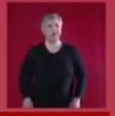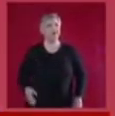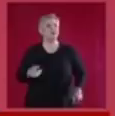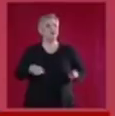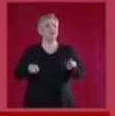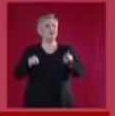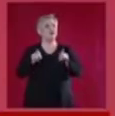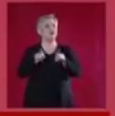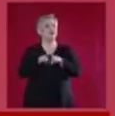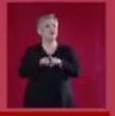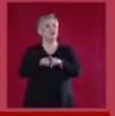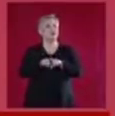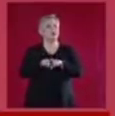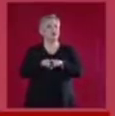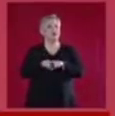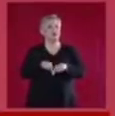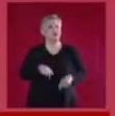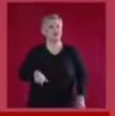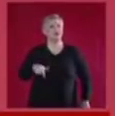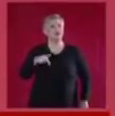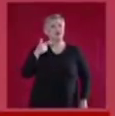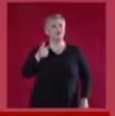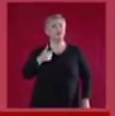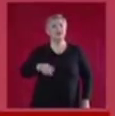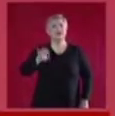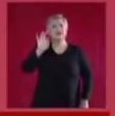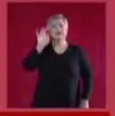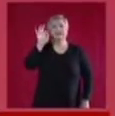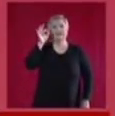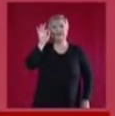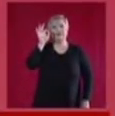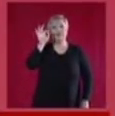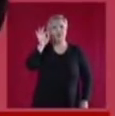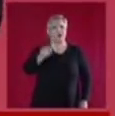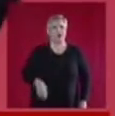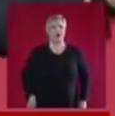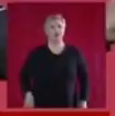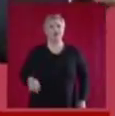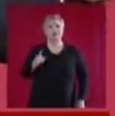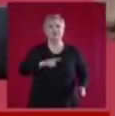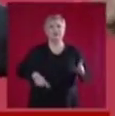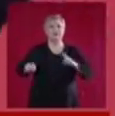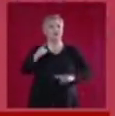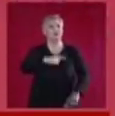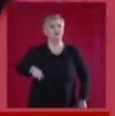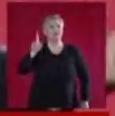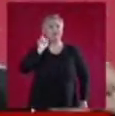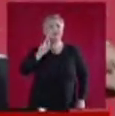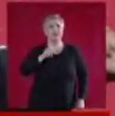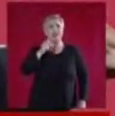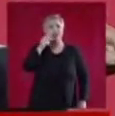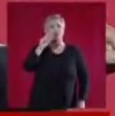μαζί με ένα σύμβολο αγώνα ένα σύμβολο αγώνα που ήταν για μας η κούνεβα που ήρθε στο ψηφοδέλτιό μας για να δώσει